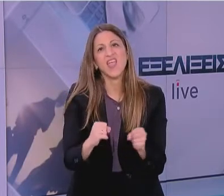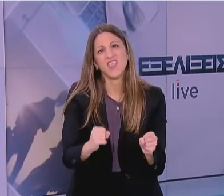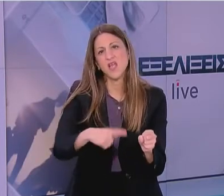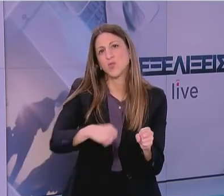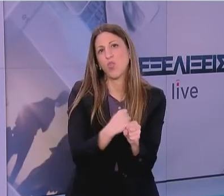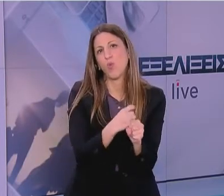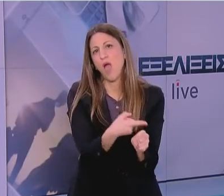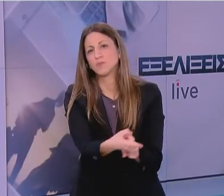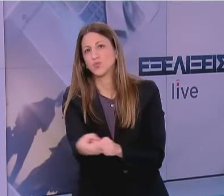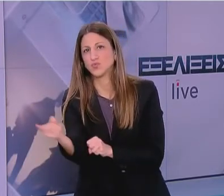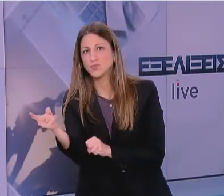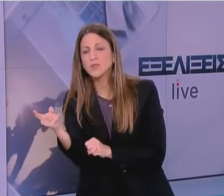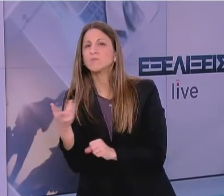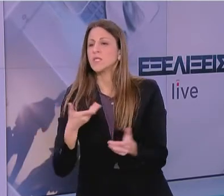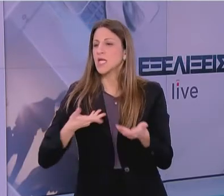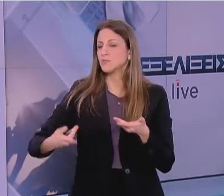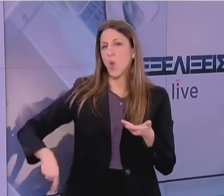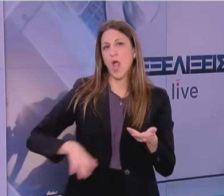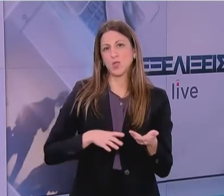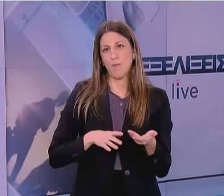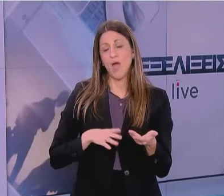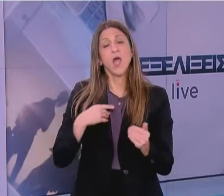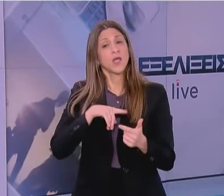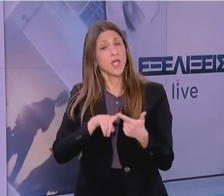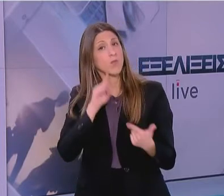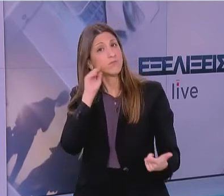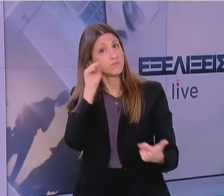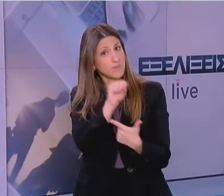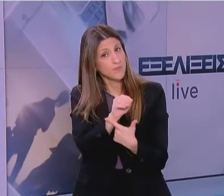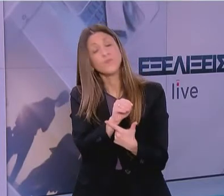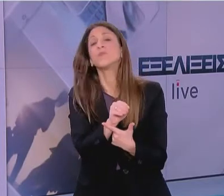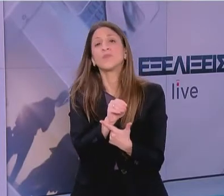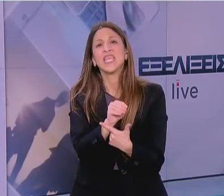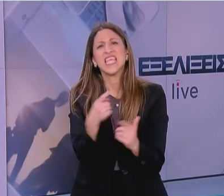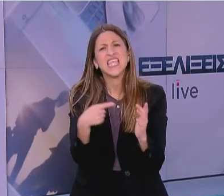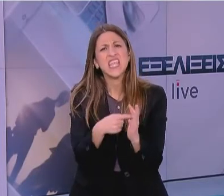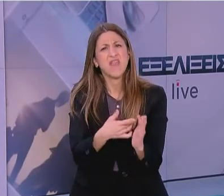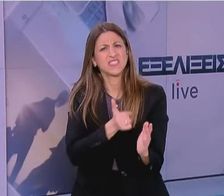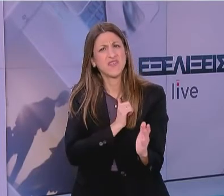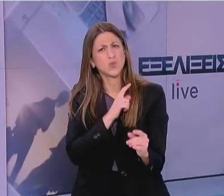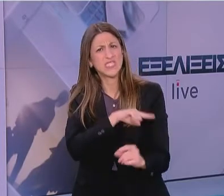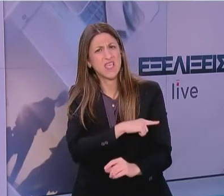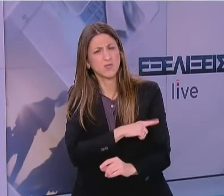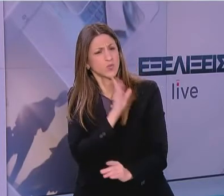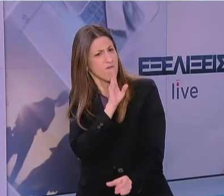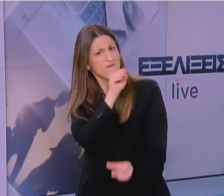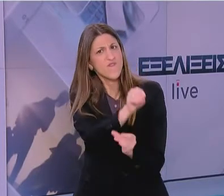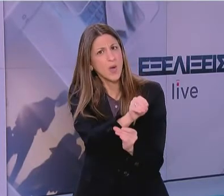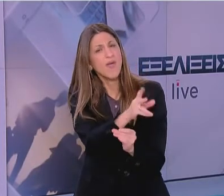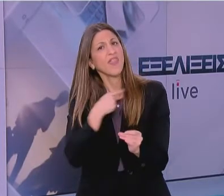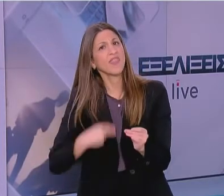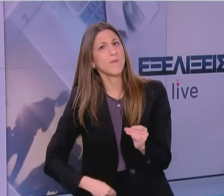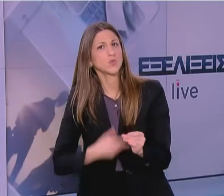περιφερειακά ιατρία? Γιατί δεν εντάσσεται υποχρεωτικά και όχι προαιρετικά τους χιλιάδες ιδιώτες γιατρούς στον κρατικό σχεδιασμό για την